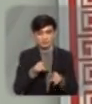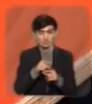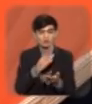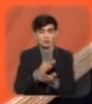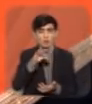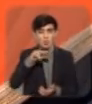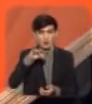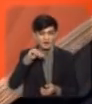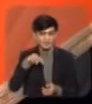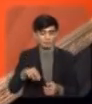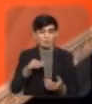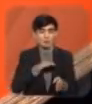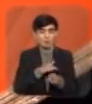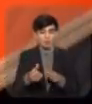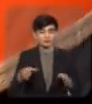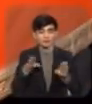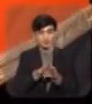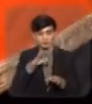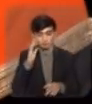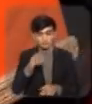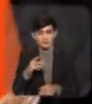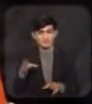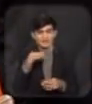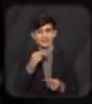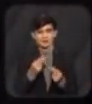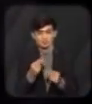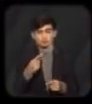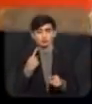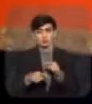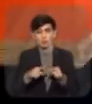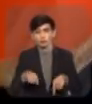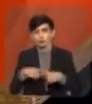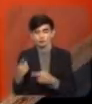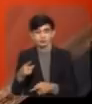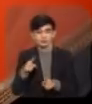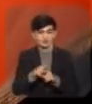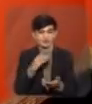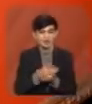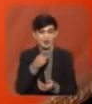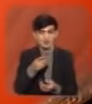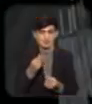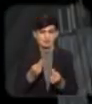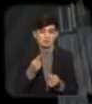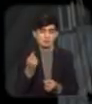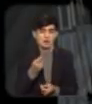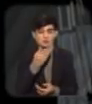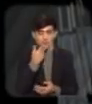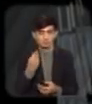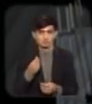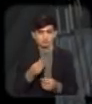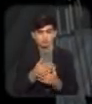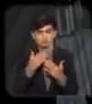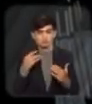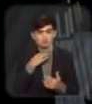Олимп түбегейлі жабылса, ойыншылар басқа букмекерлерге ауыса салады. Ал мұнда аз ақша ойналмайды. Олимп ойнап